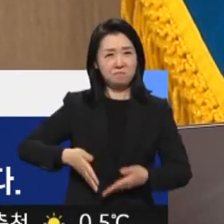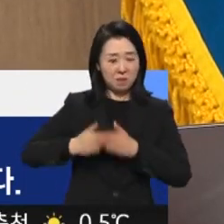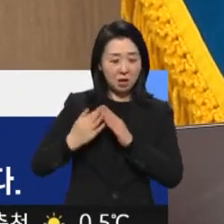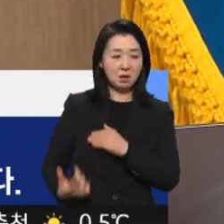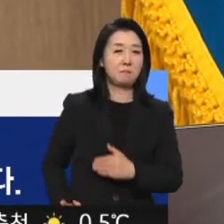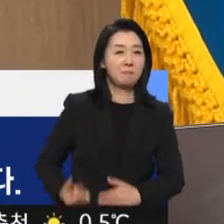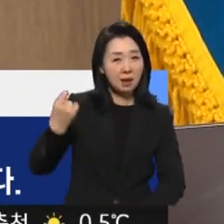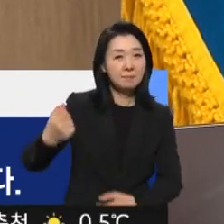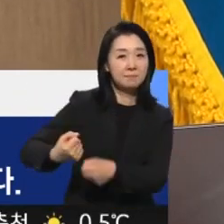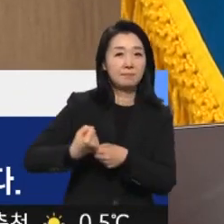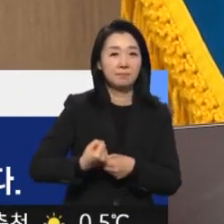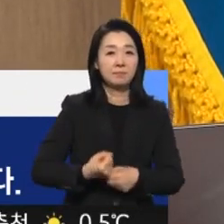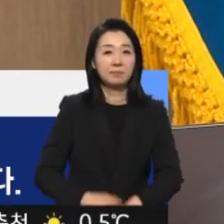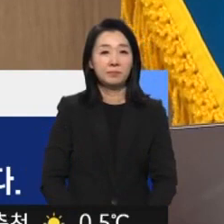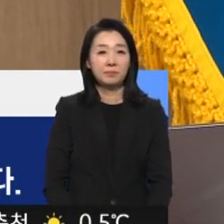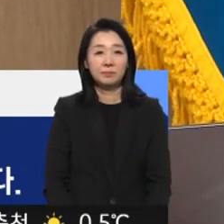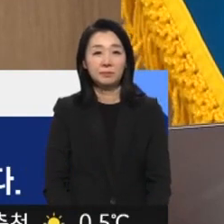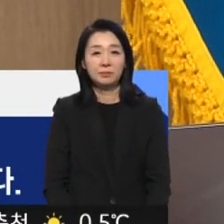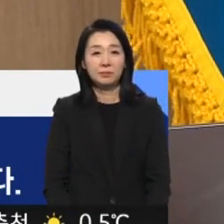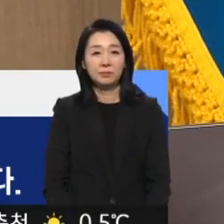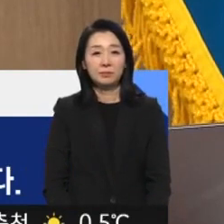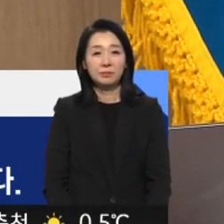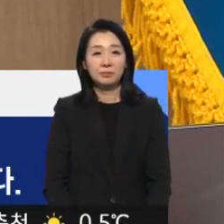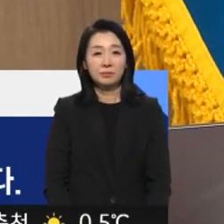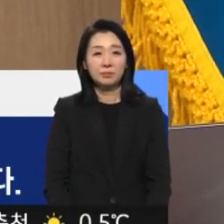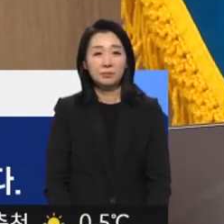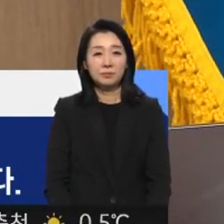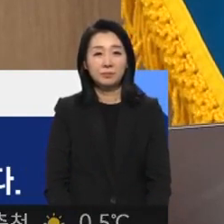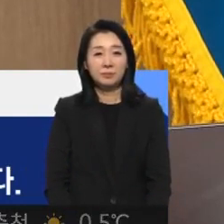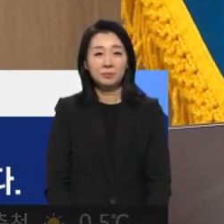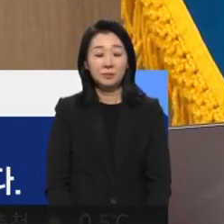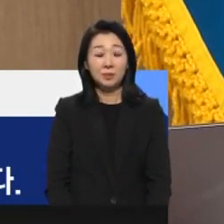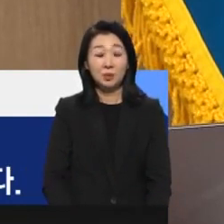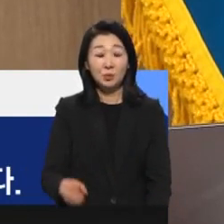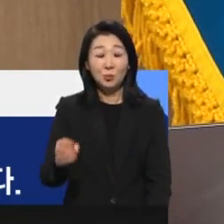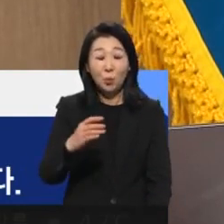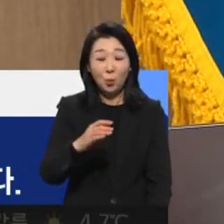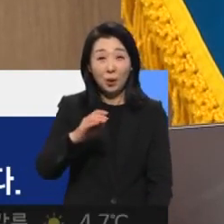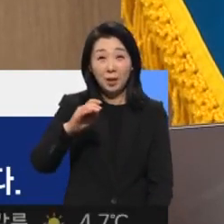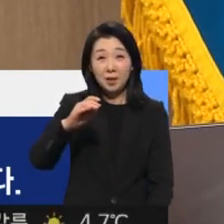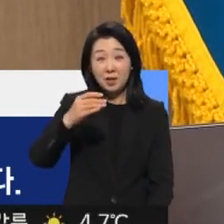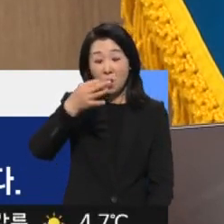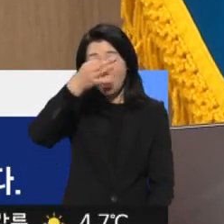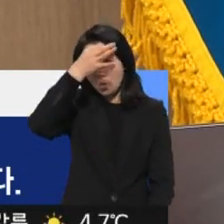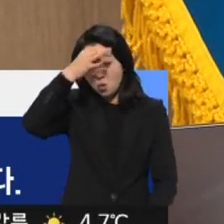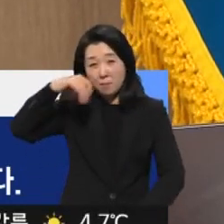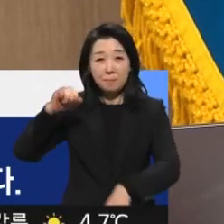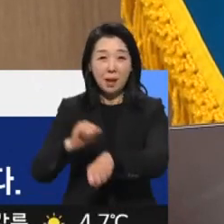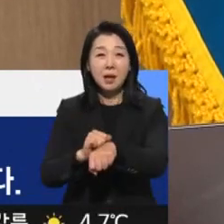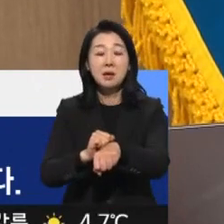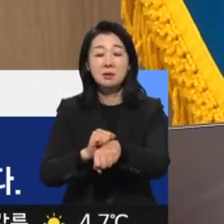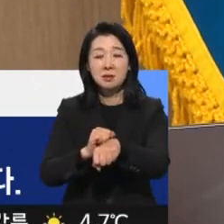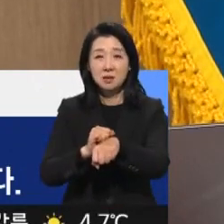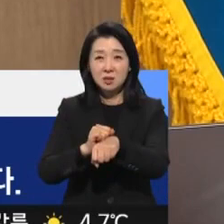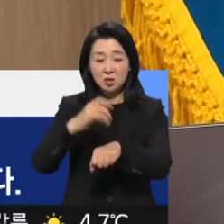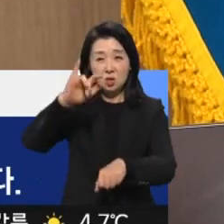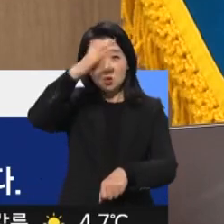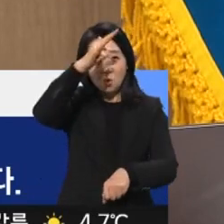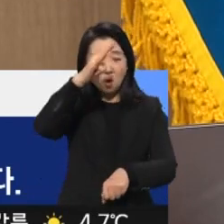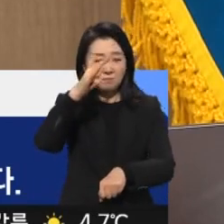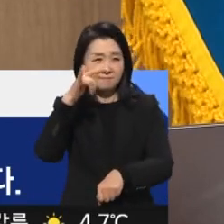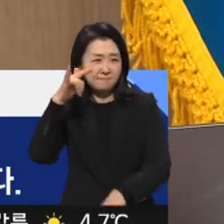최대한 앞당기겠습니다. 그리고 최첨단으로 드론을 스텔스화해서